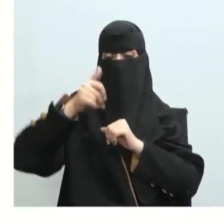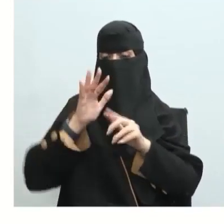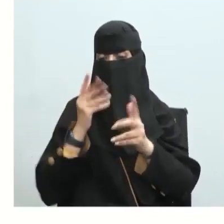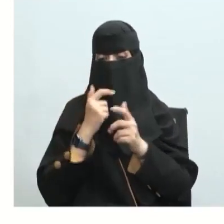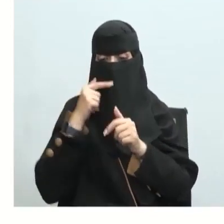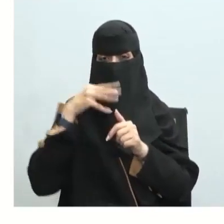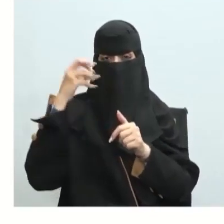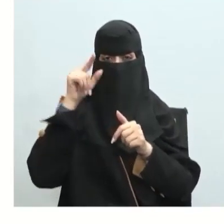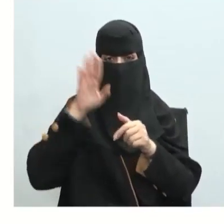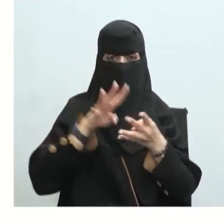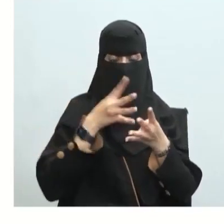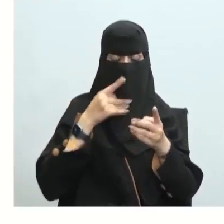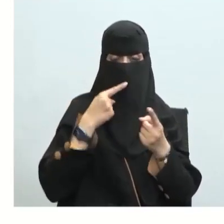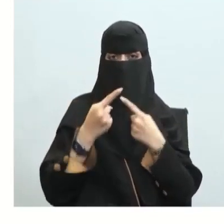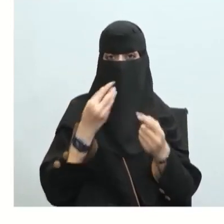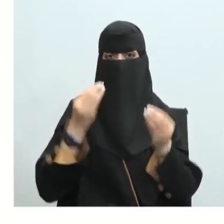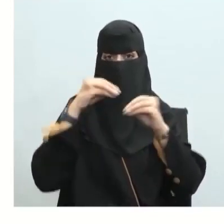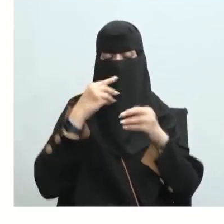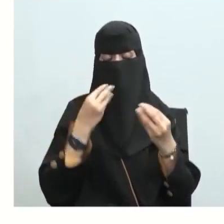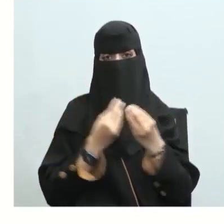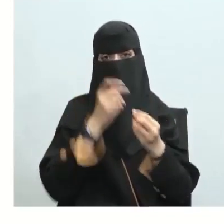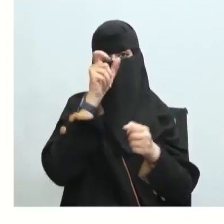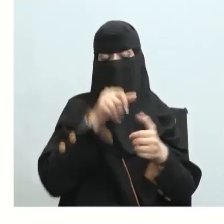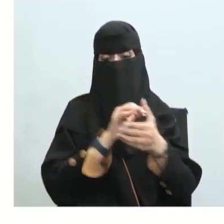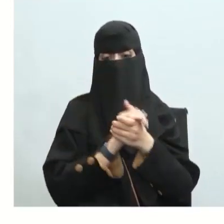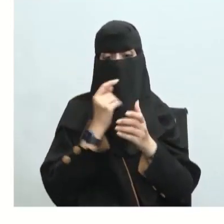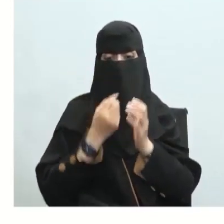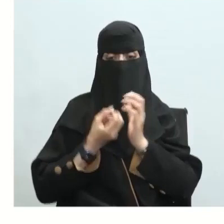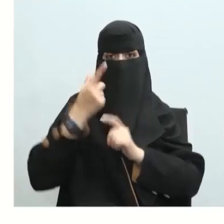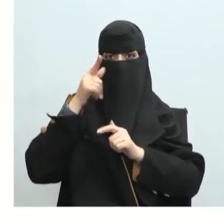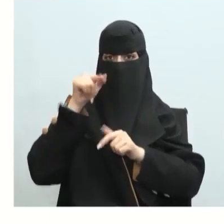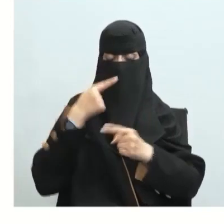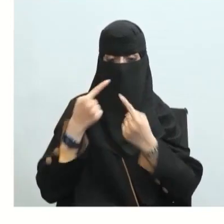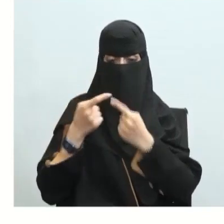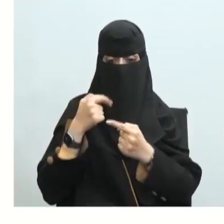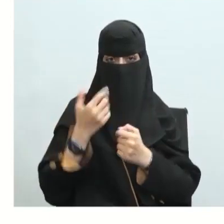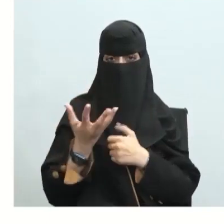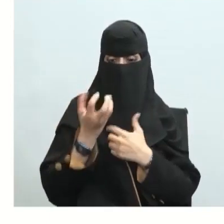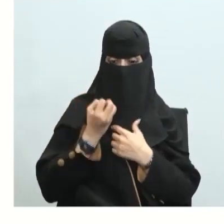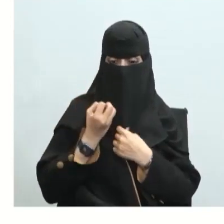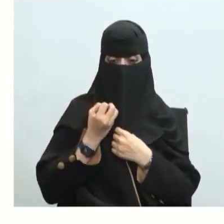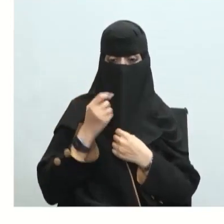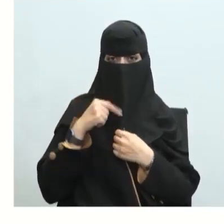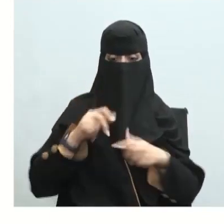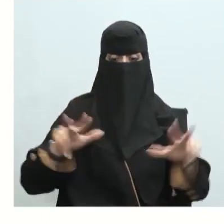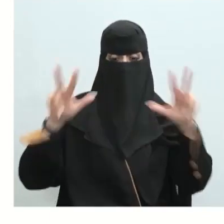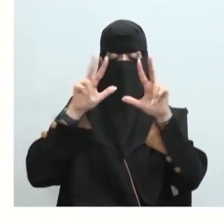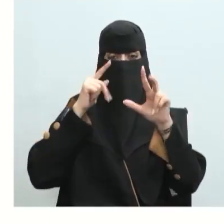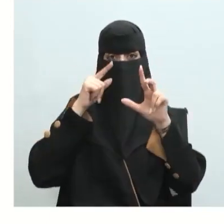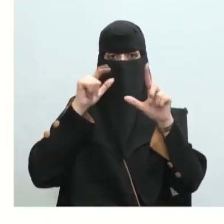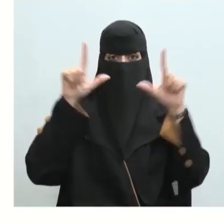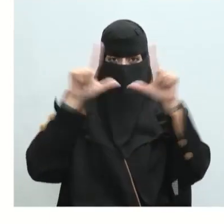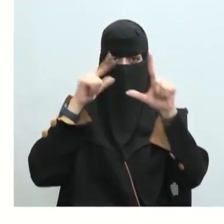ناجحا تامل النموذج الاتي وناقش محتواه مع زملائك اثاره انتباه الحاجه العرض